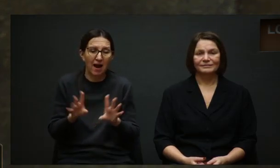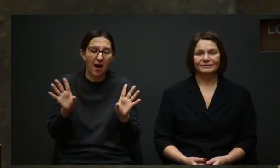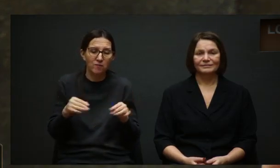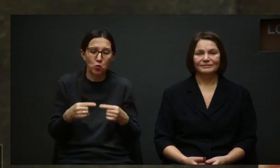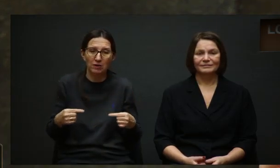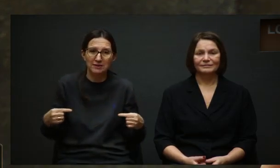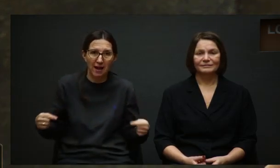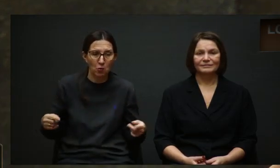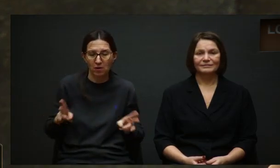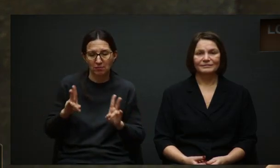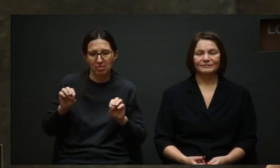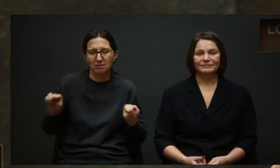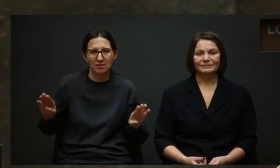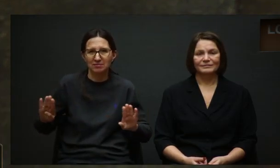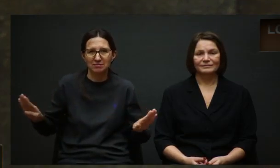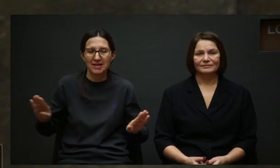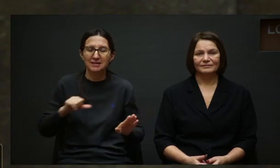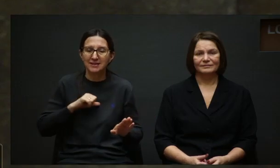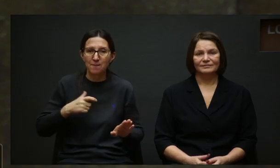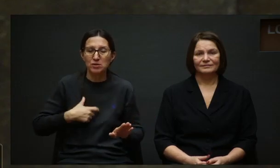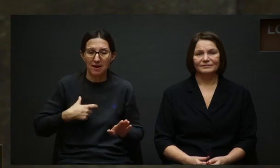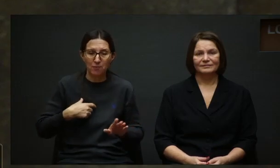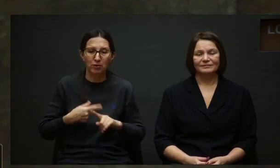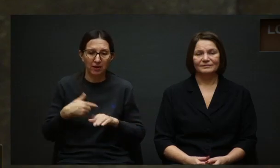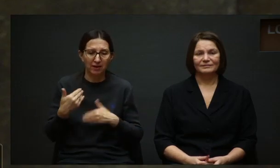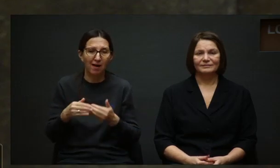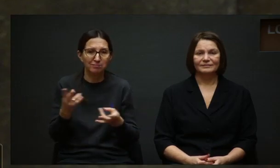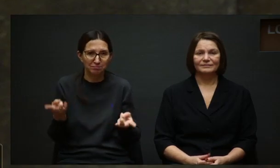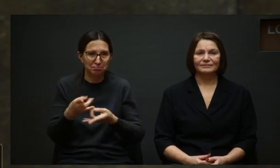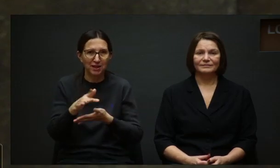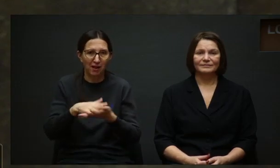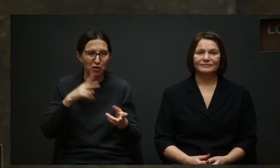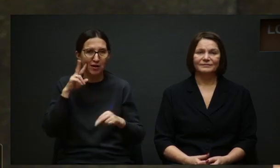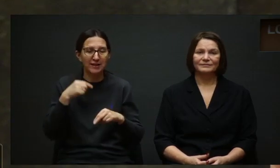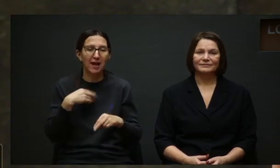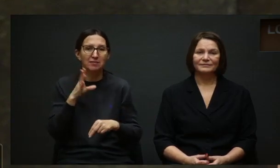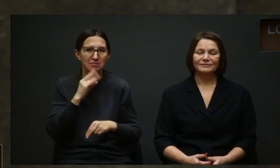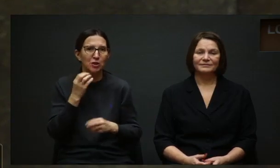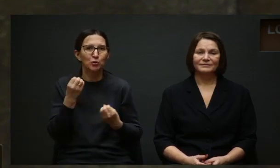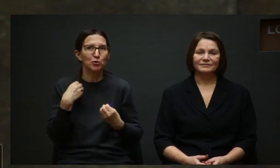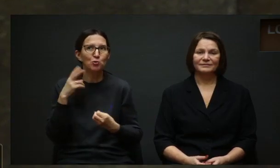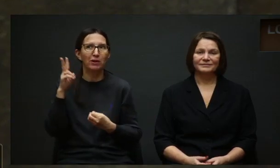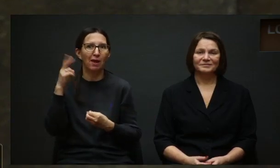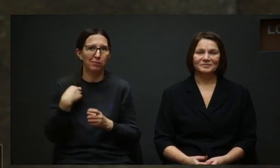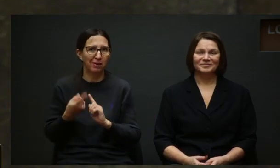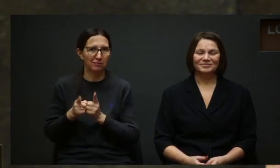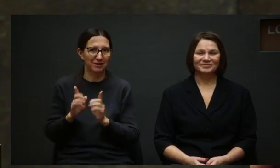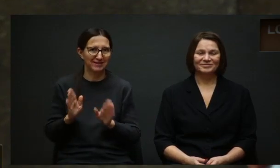остальное нет, само собой. Я продолжаю надеяться, что я еще смогу кем-нибудь стать.